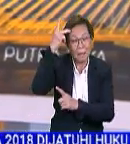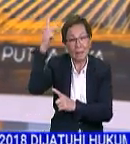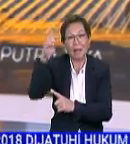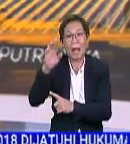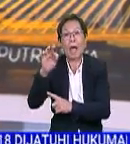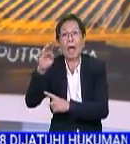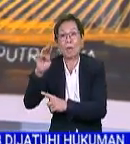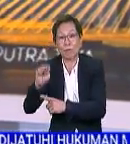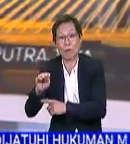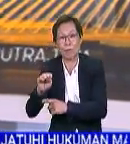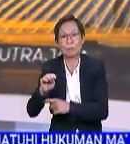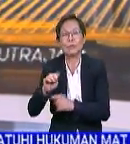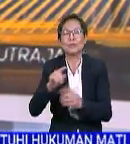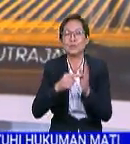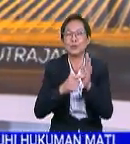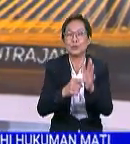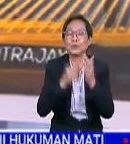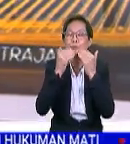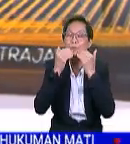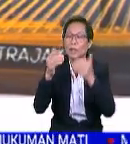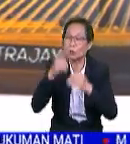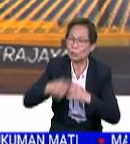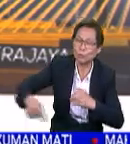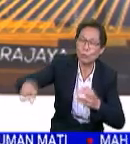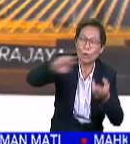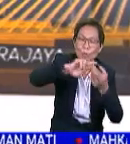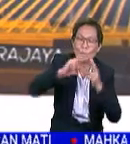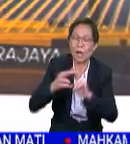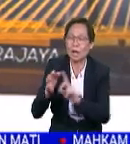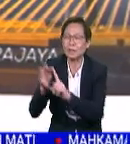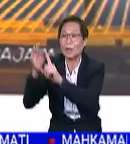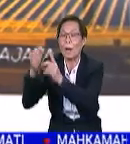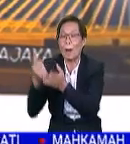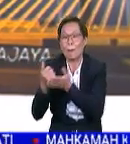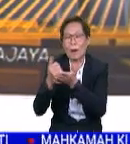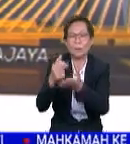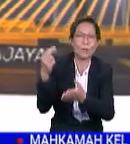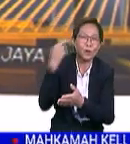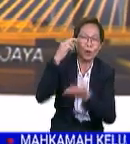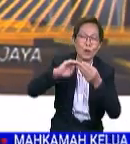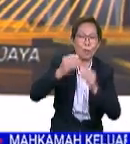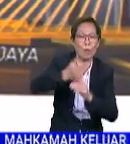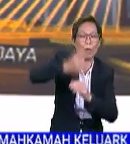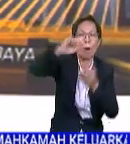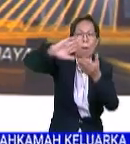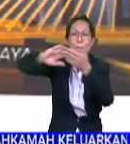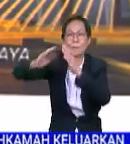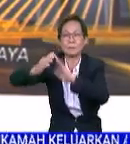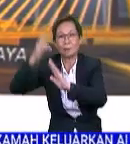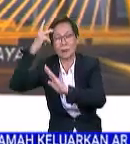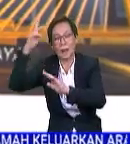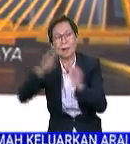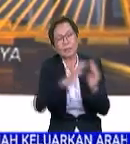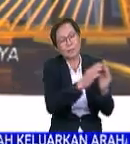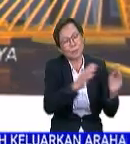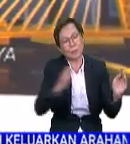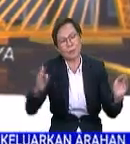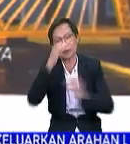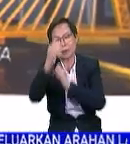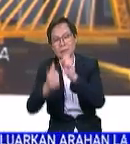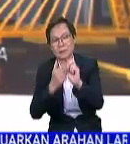bagi memanifestasikan penghargaan kepada semua rakan strategik yang bantu Radio Nombor 1 Masyarakat di Kelantan itu sepanjang tahun